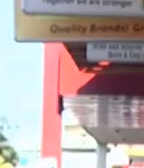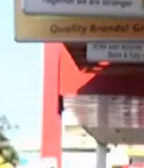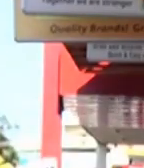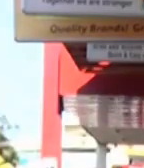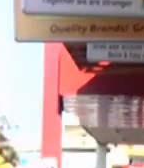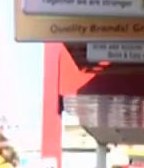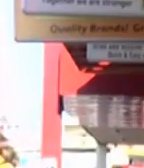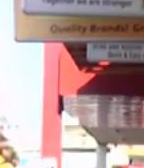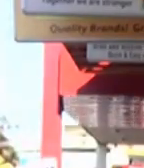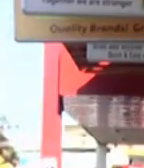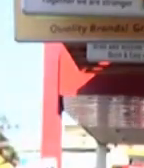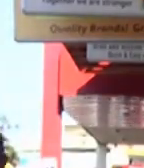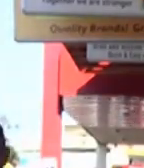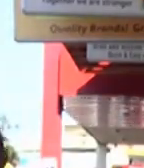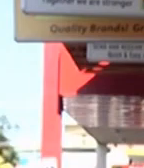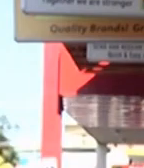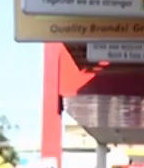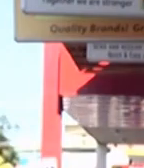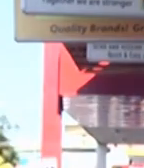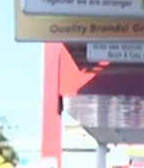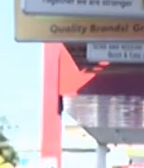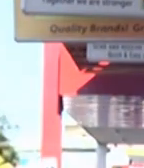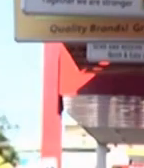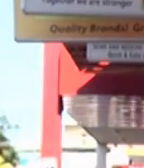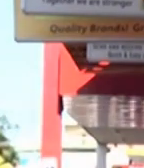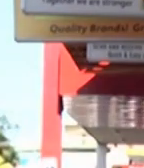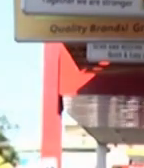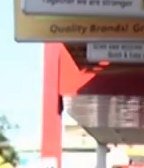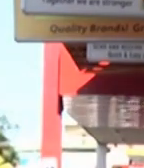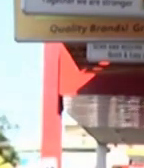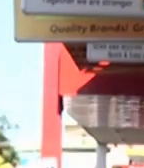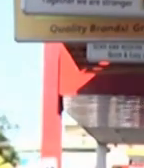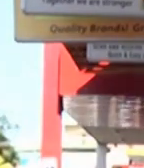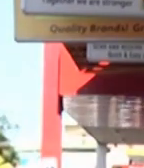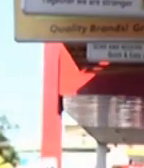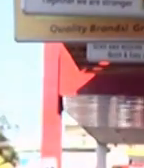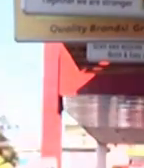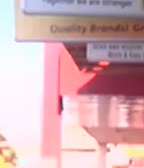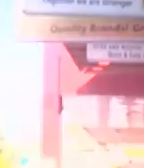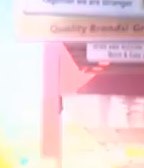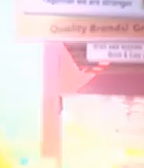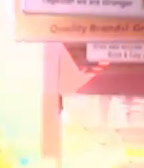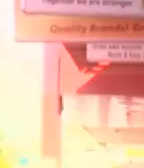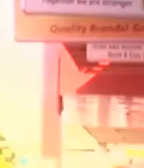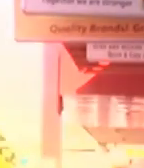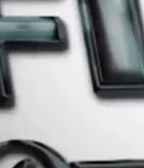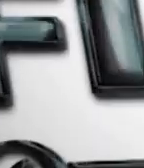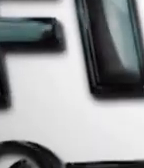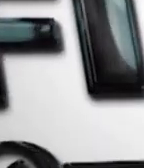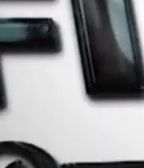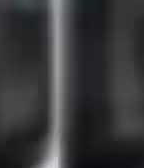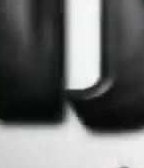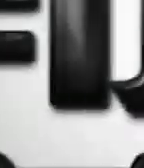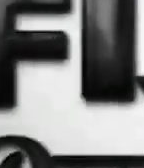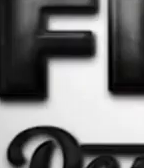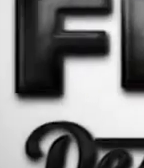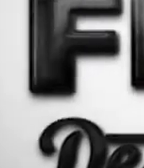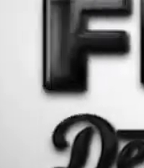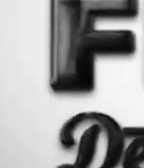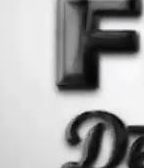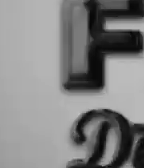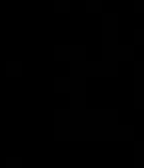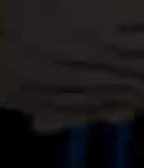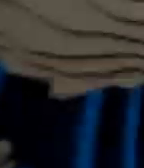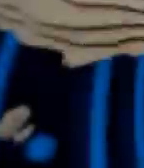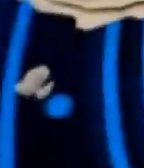Baik tu Randy berkata tahu, Radio Fiji बहुत Radio Fiji रोज सुनता हूँ. रेडियो फीजी 2